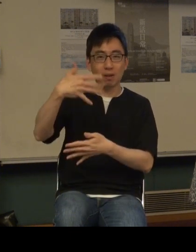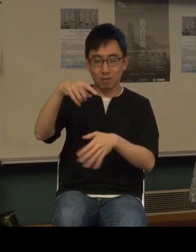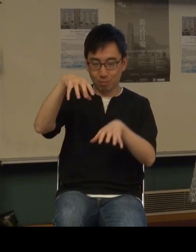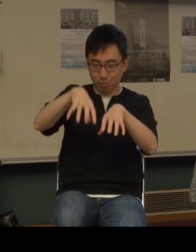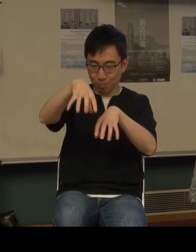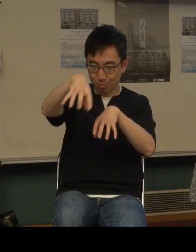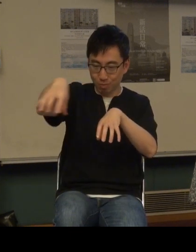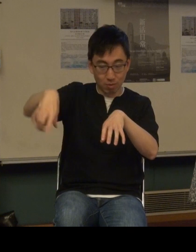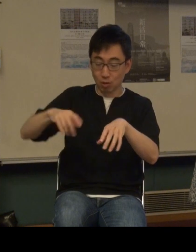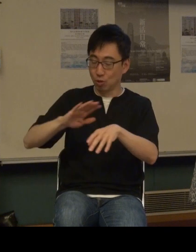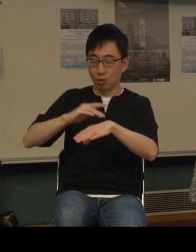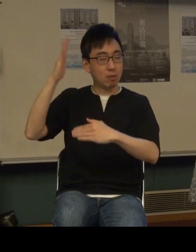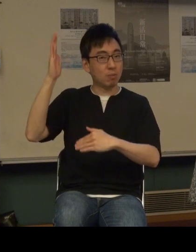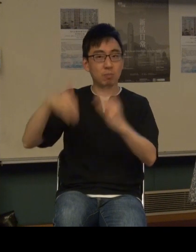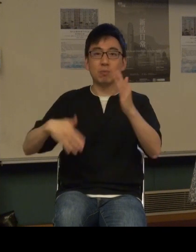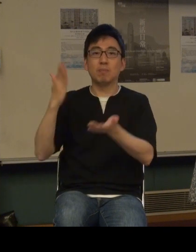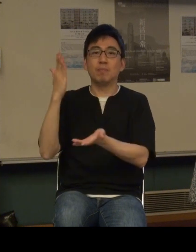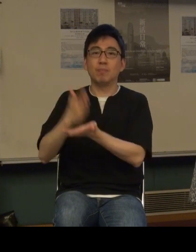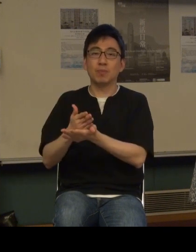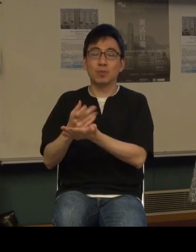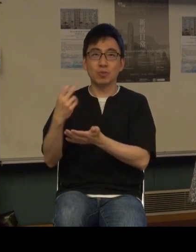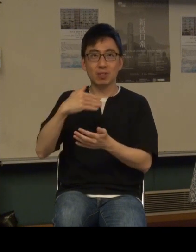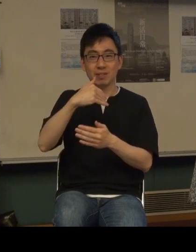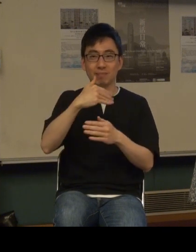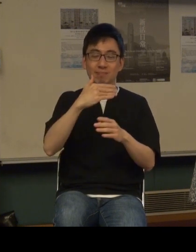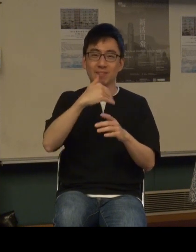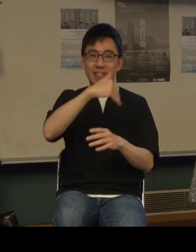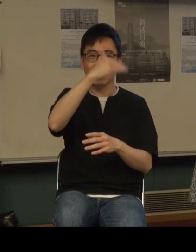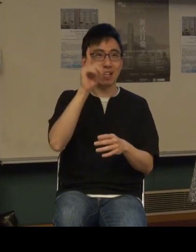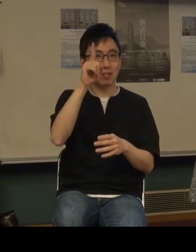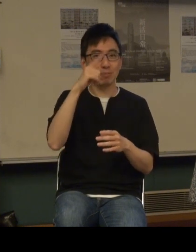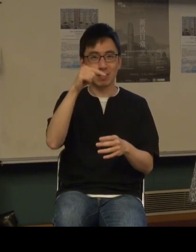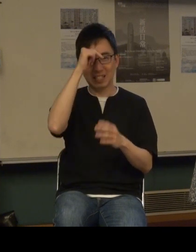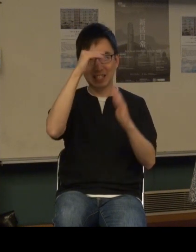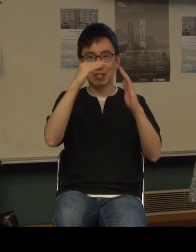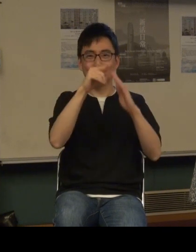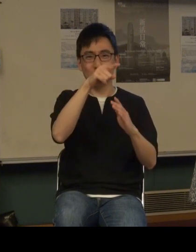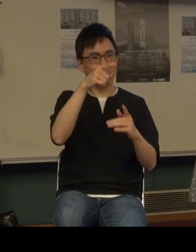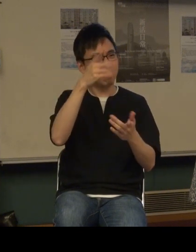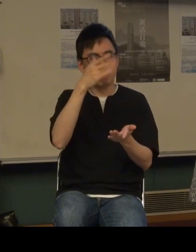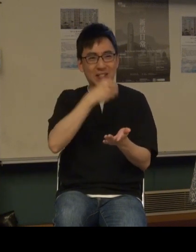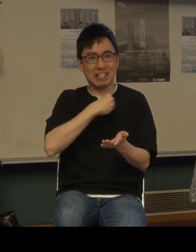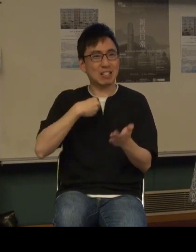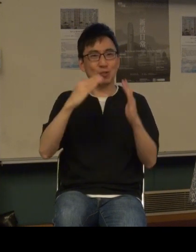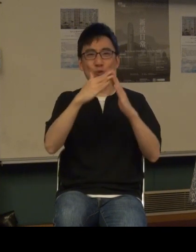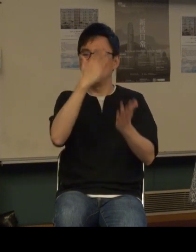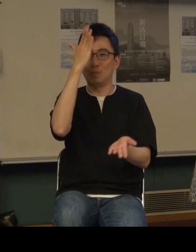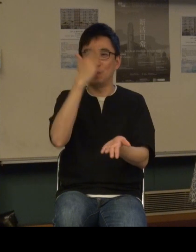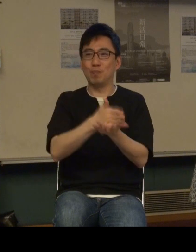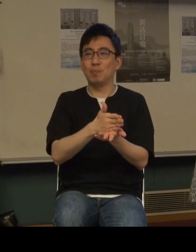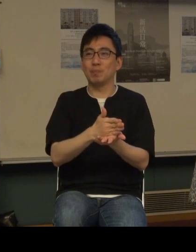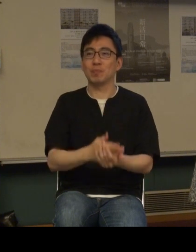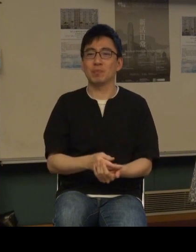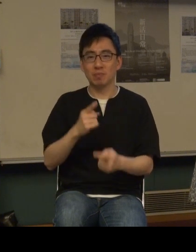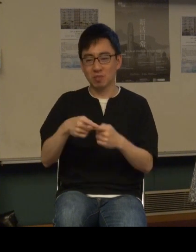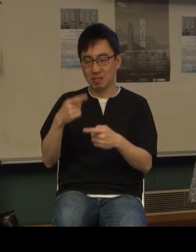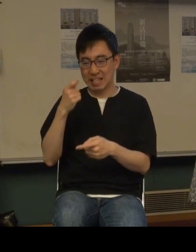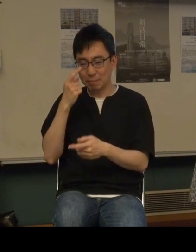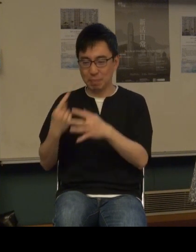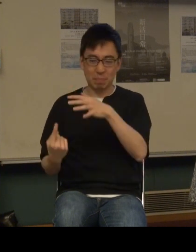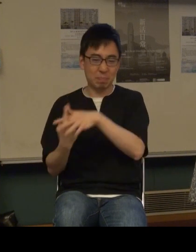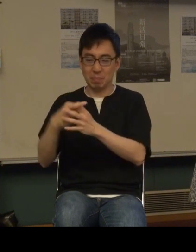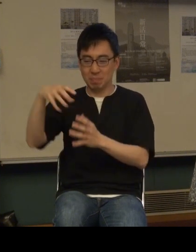同。佢同咧山上邊咧嗰個醫院亦都係完全，即係西式嘅醫院亦都係完全唔同。佢係好特別嘅一